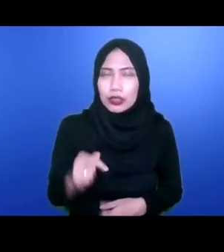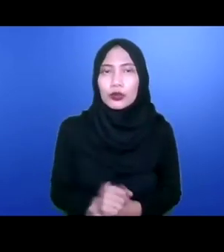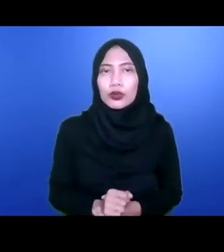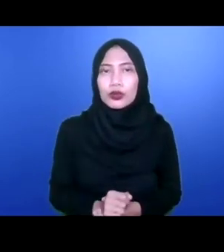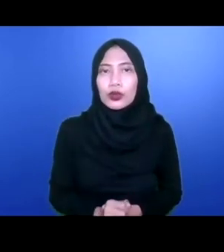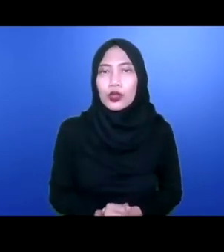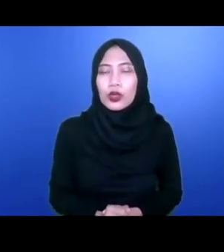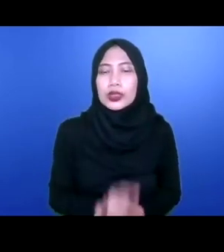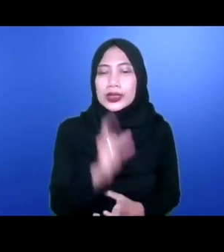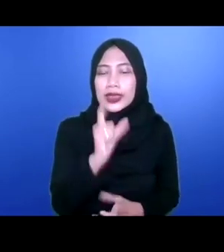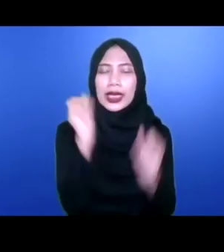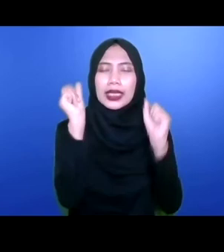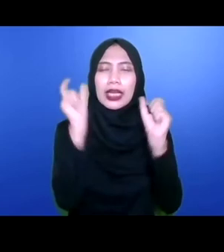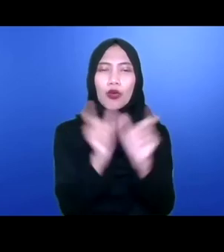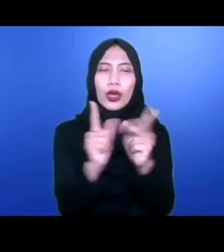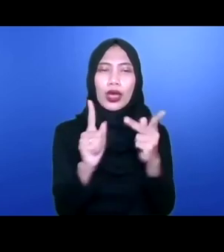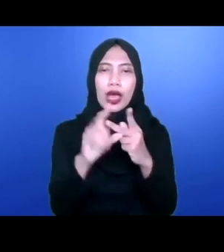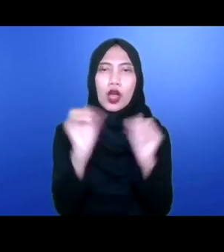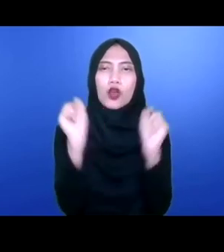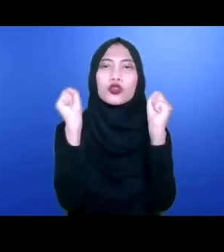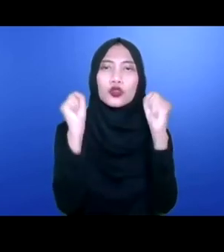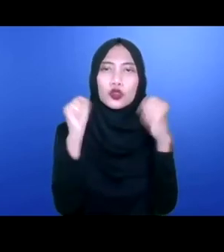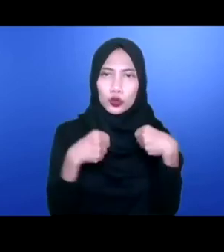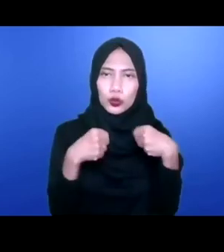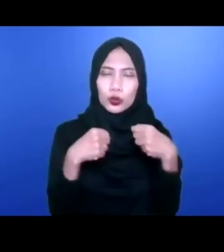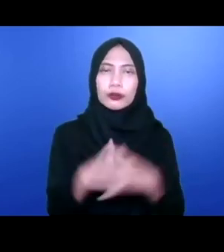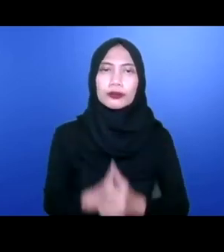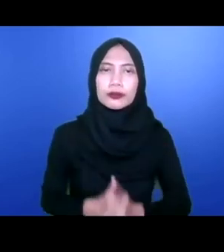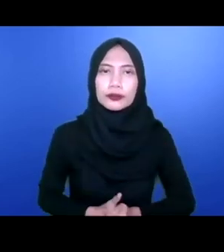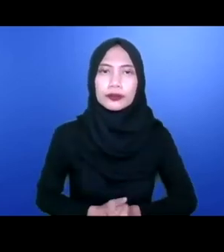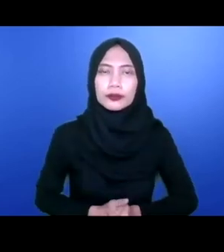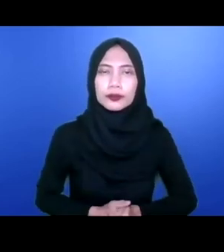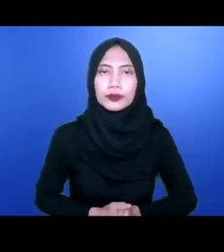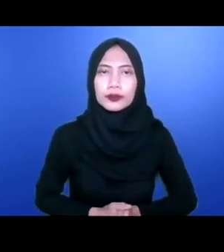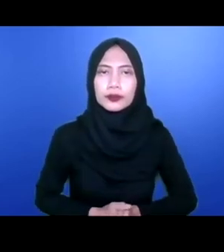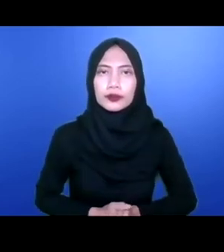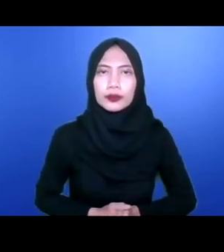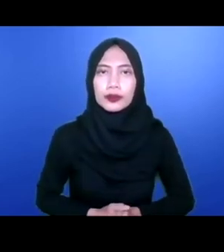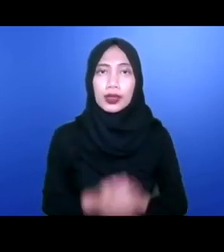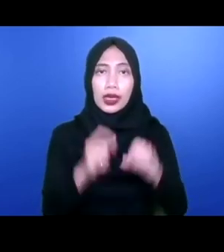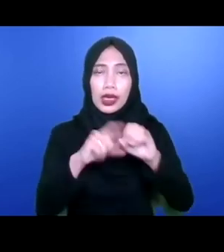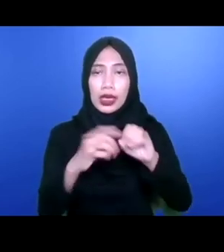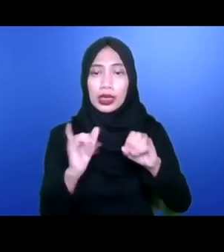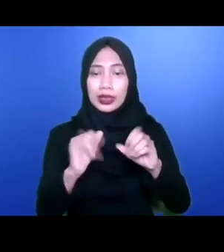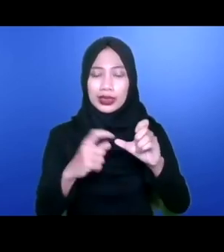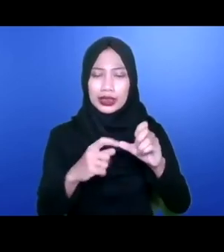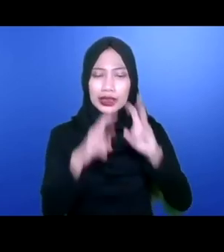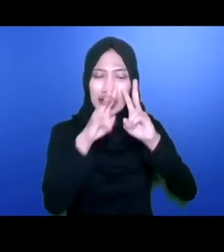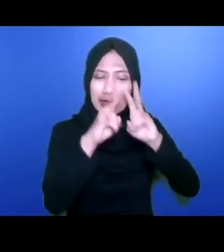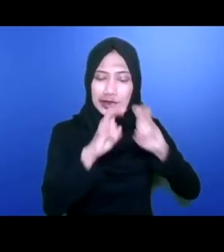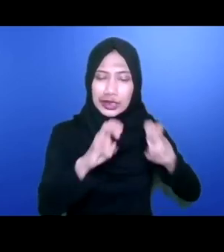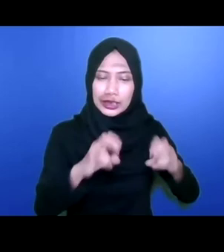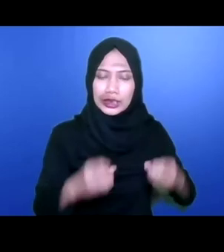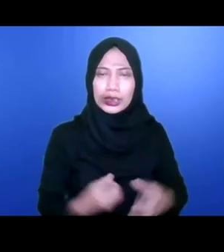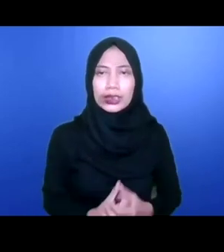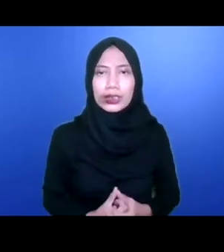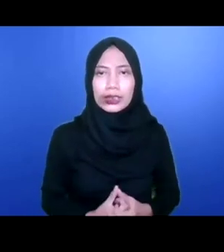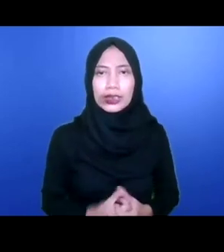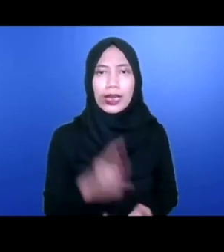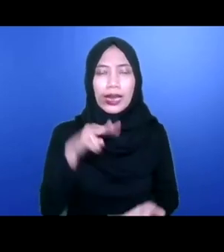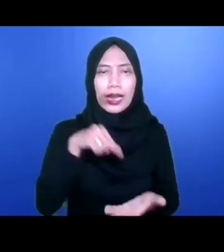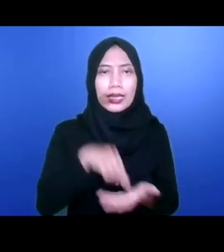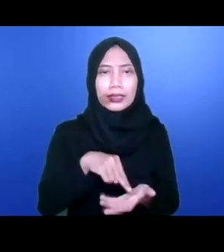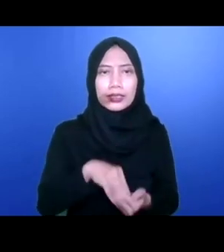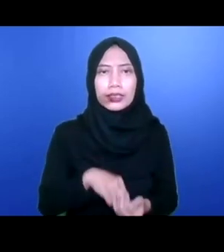WHO. Makanya kayak Blessing in Disguise, kita kembangkan model dengan Kris setelah dulu USSD platform kita kembangkan